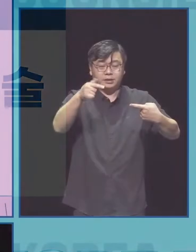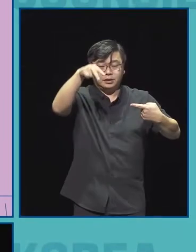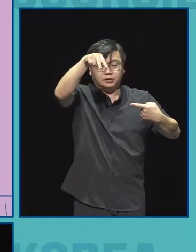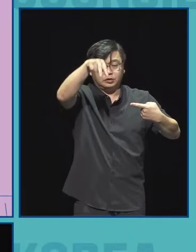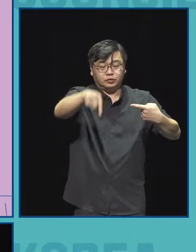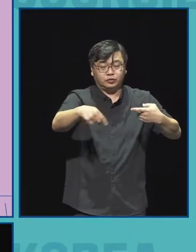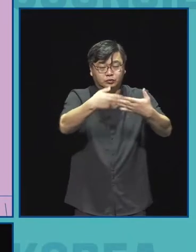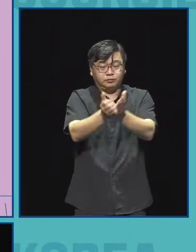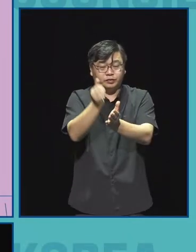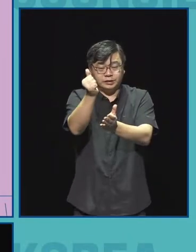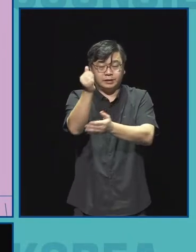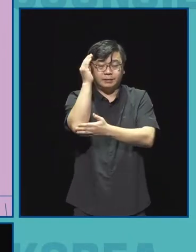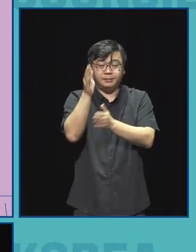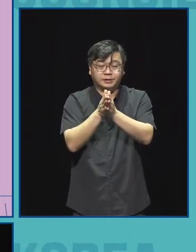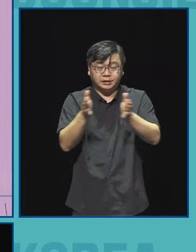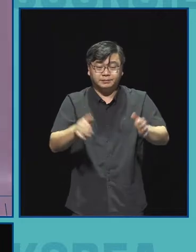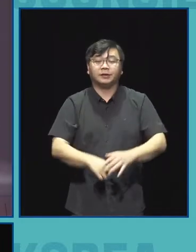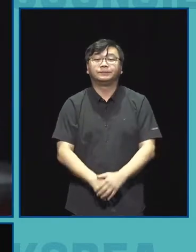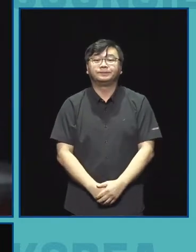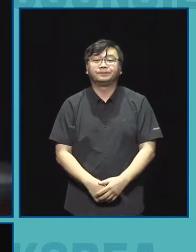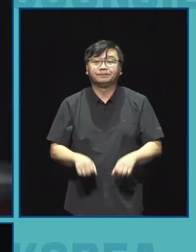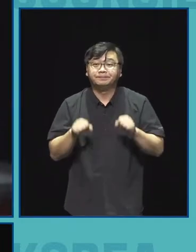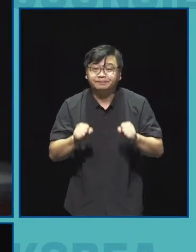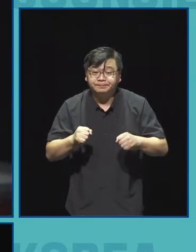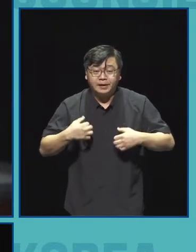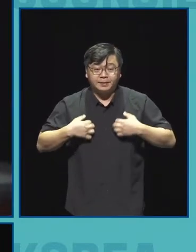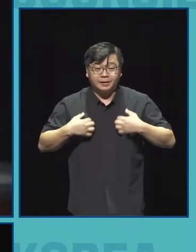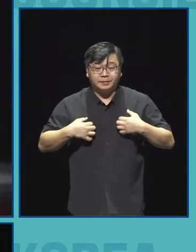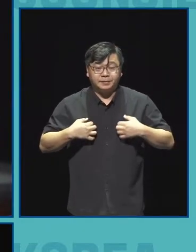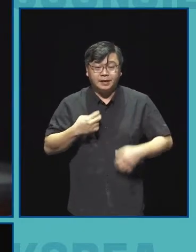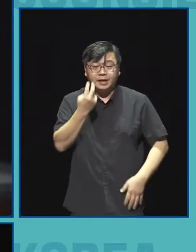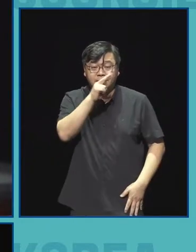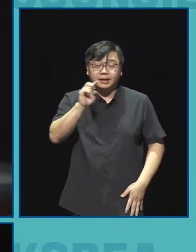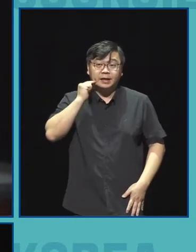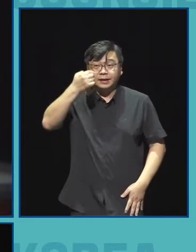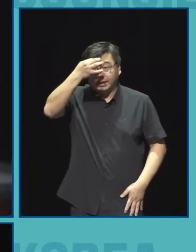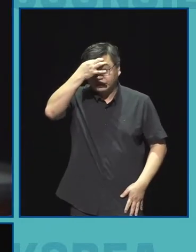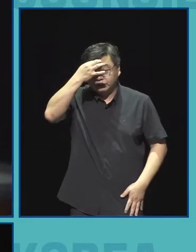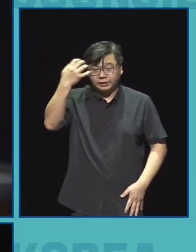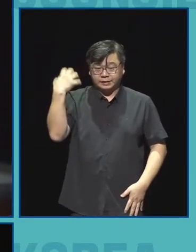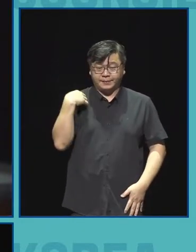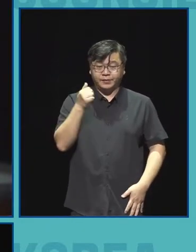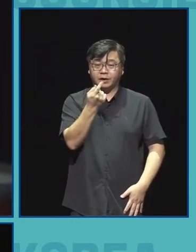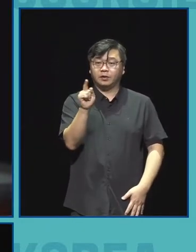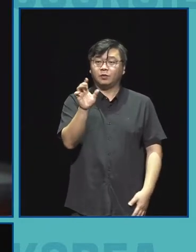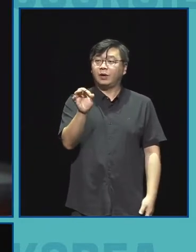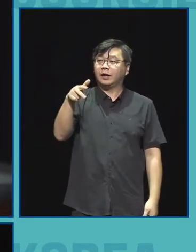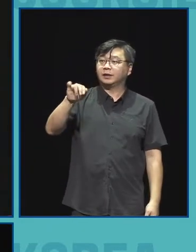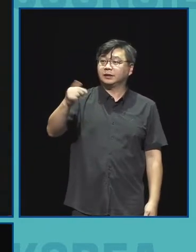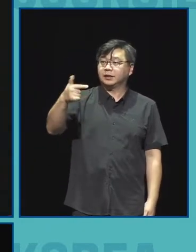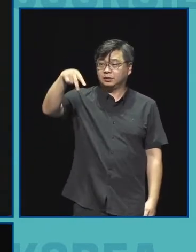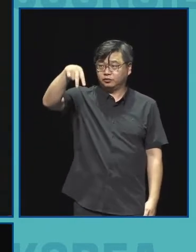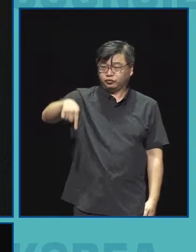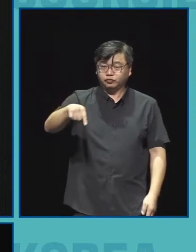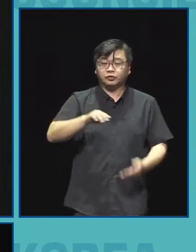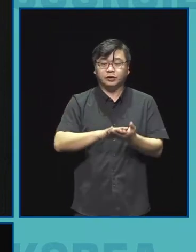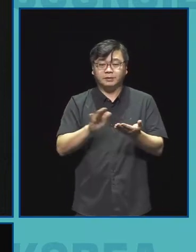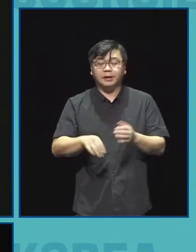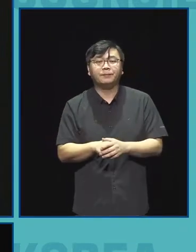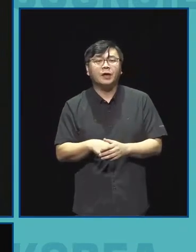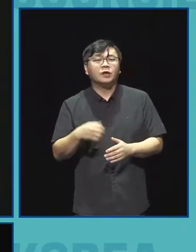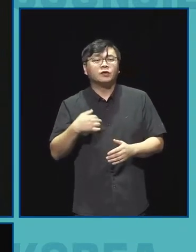오늘 반갑습니다 시간이 술 부장 황진수 부장입니다 저희가 많은